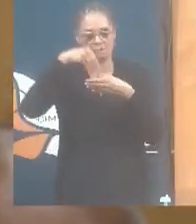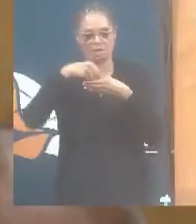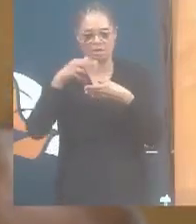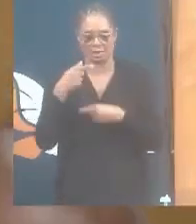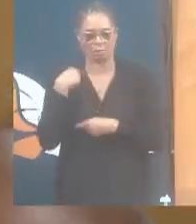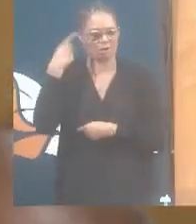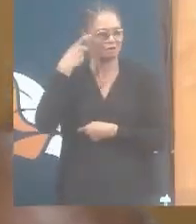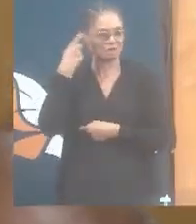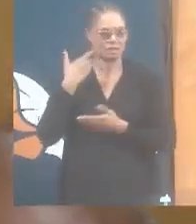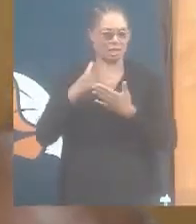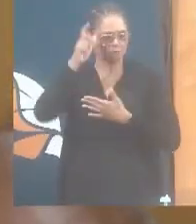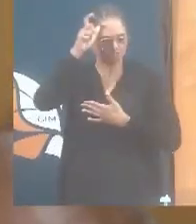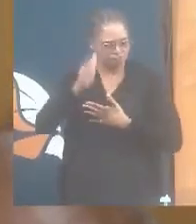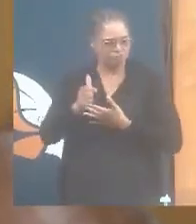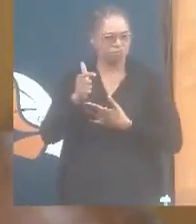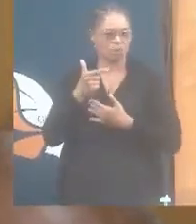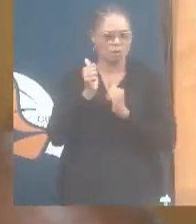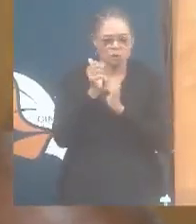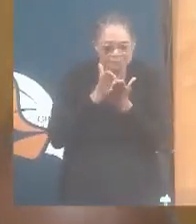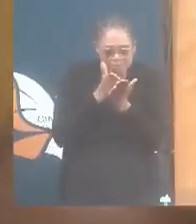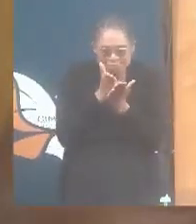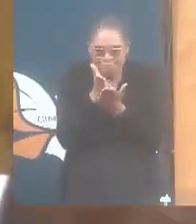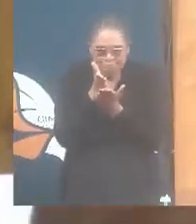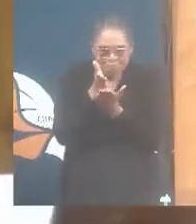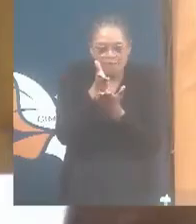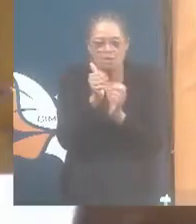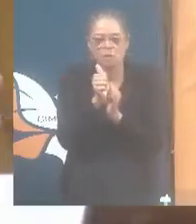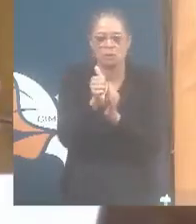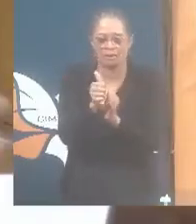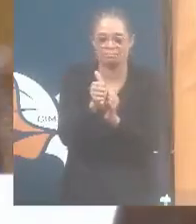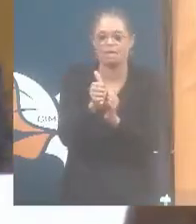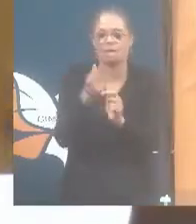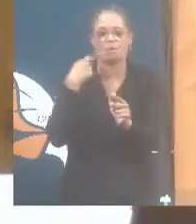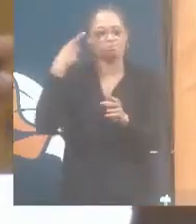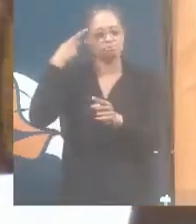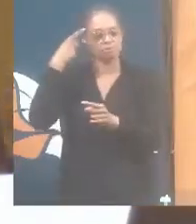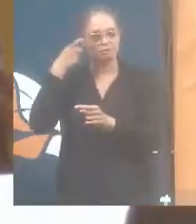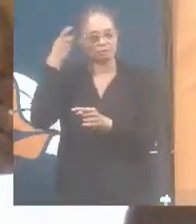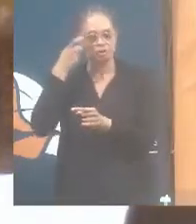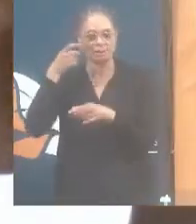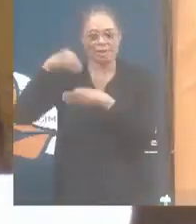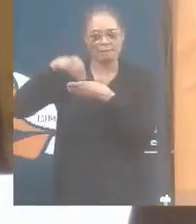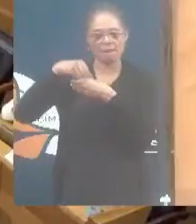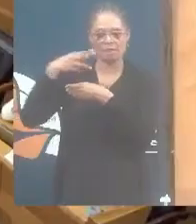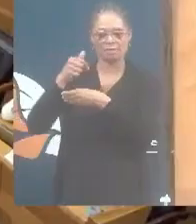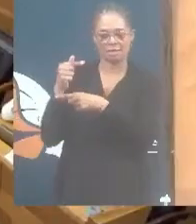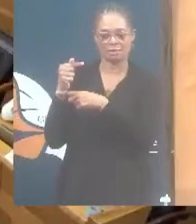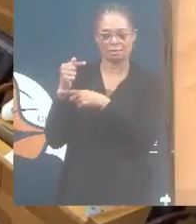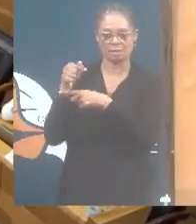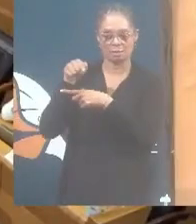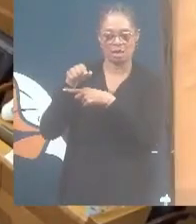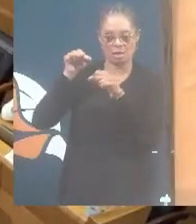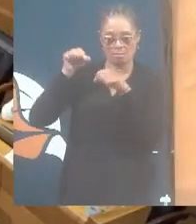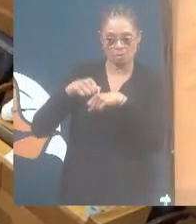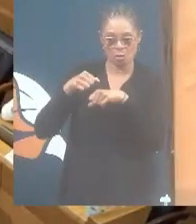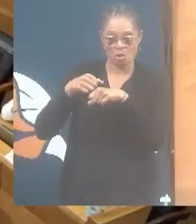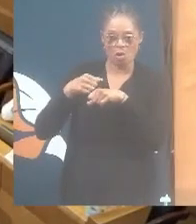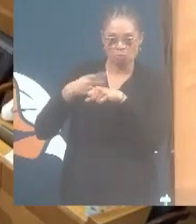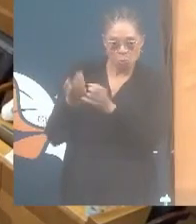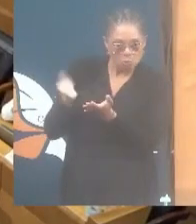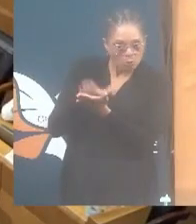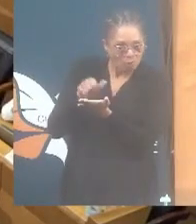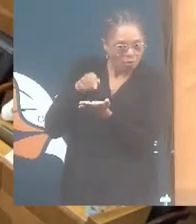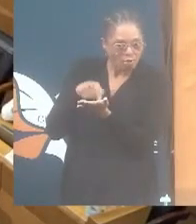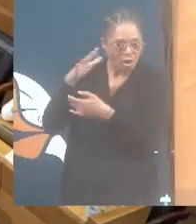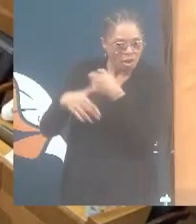dis. Donc je suis la trajectoire que vous nous donnez. Et je me dis que l'épargne nette aurait donc plus que doublé